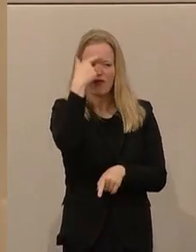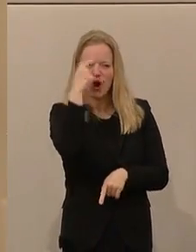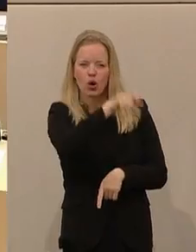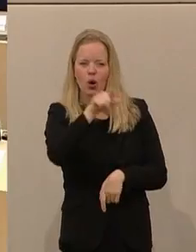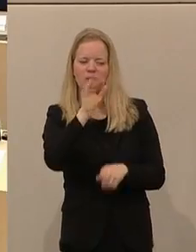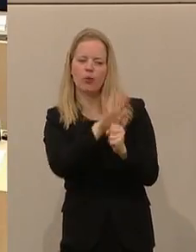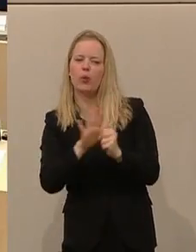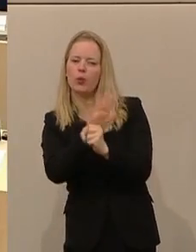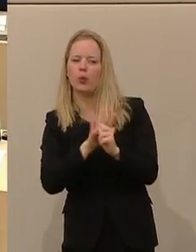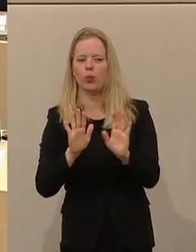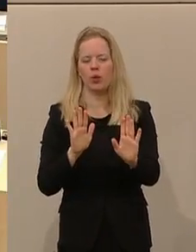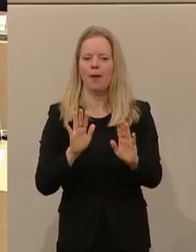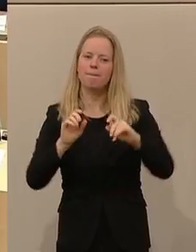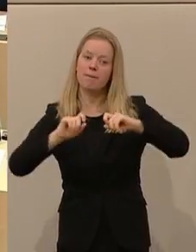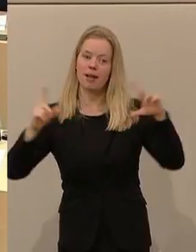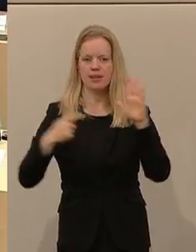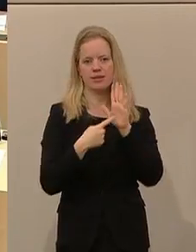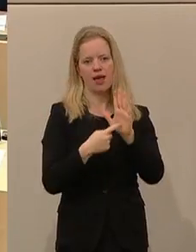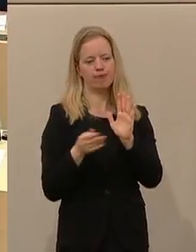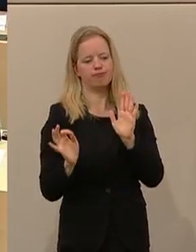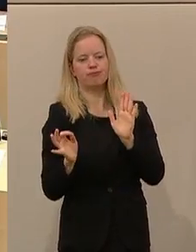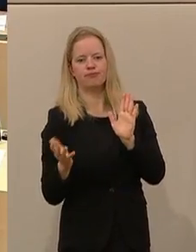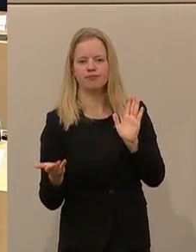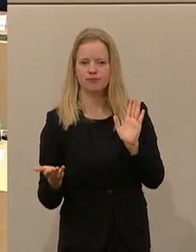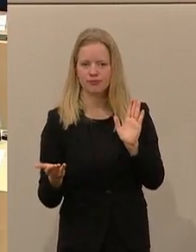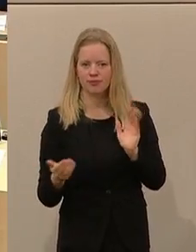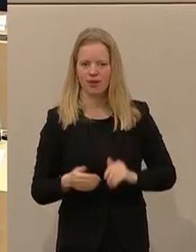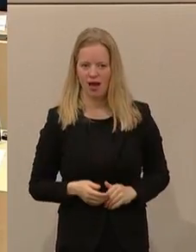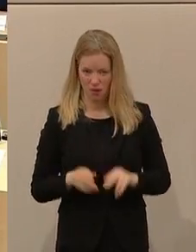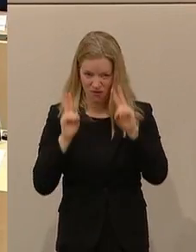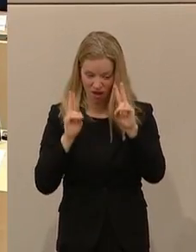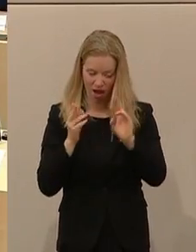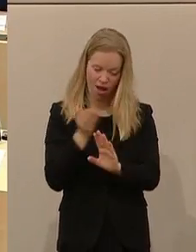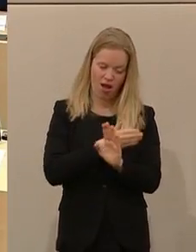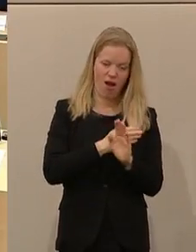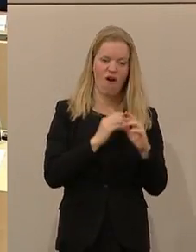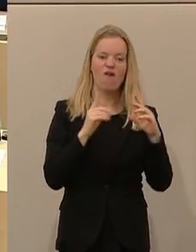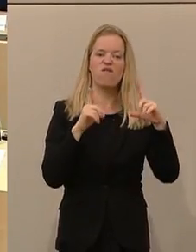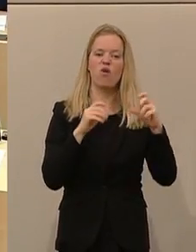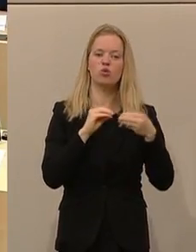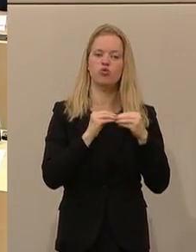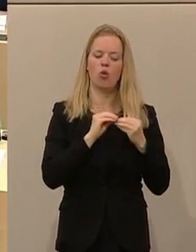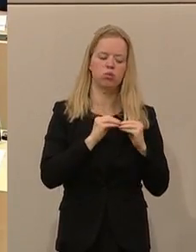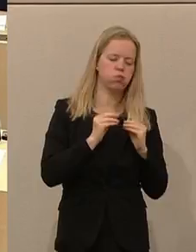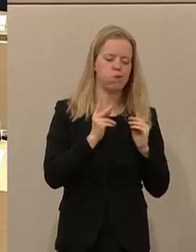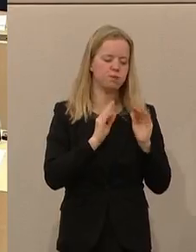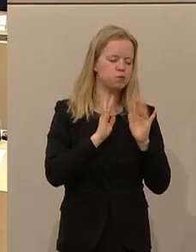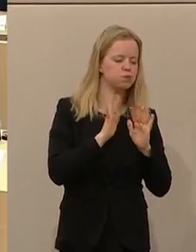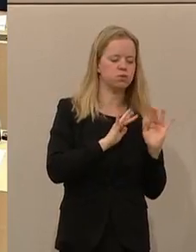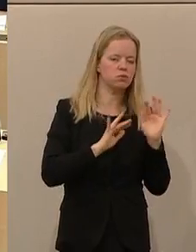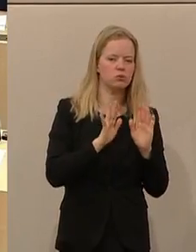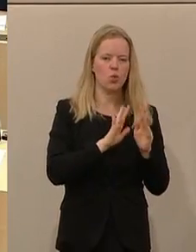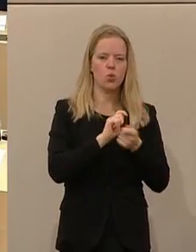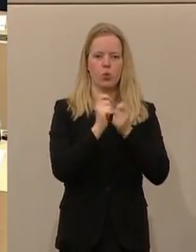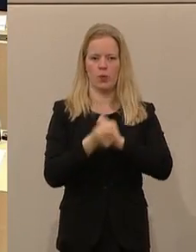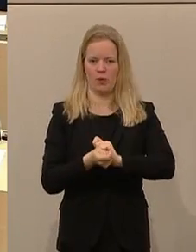denen irgendwie ein Bild zu photoshoppen während dem Wahlkampf, das geglaubt wurde, das sich aber zunehmend